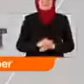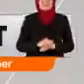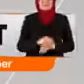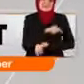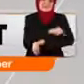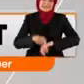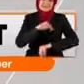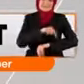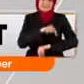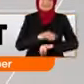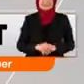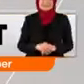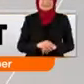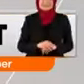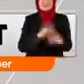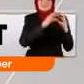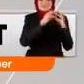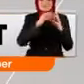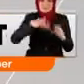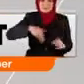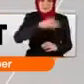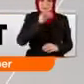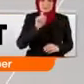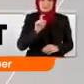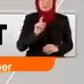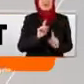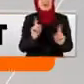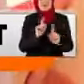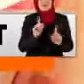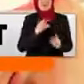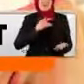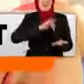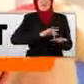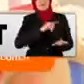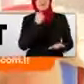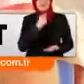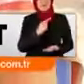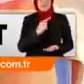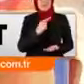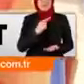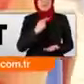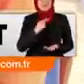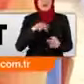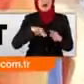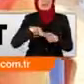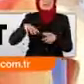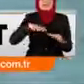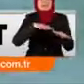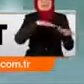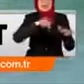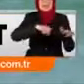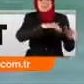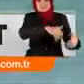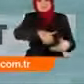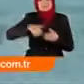daha geçiyor musunuz geçeriz ortalarda akıntı olur güvenmeyecek fazla